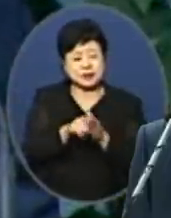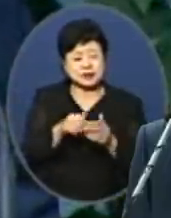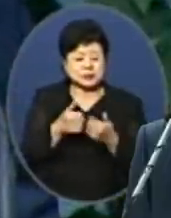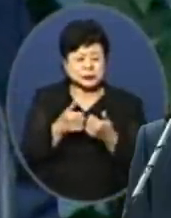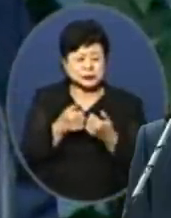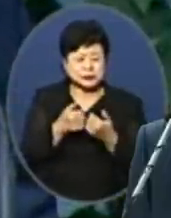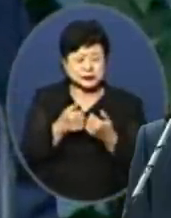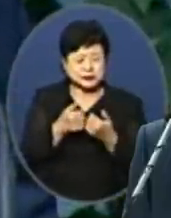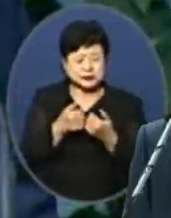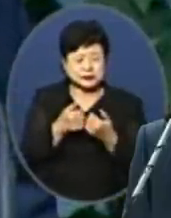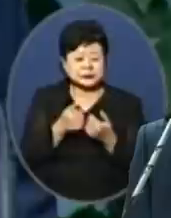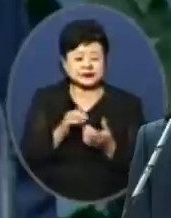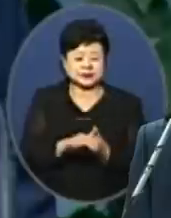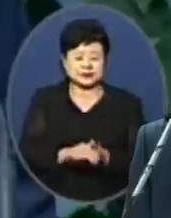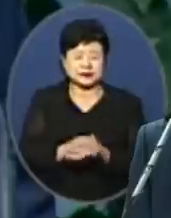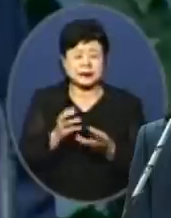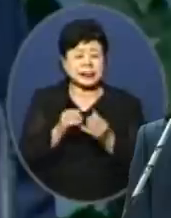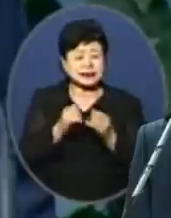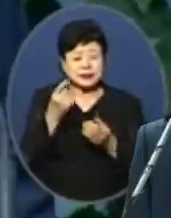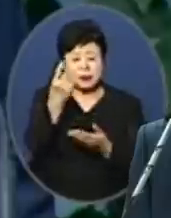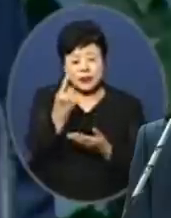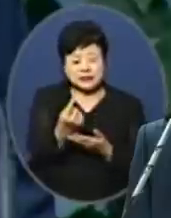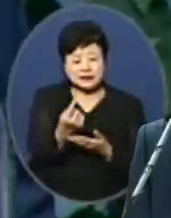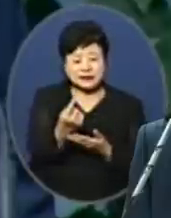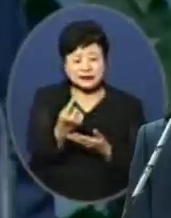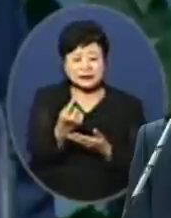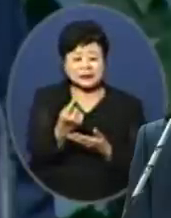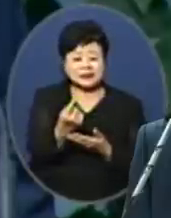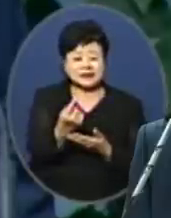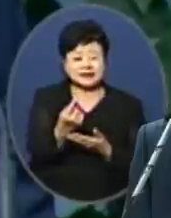신앙상담에 많은 사람이 와서